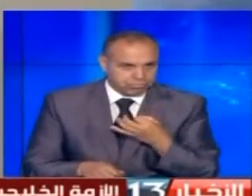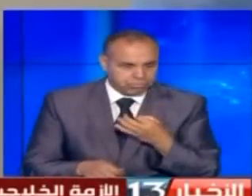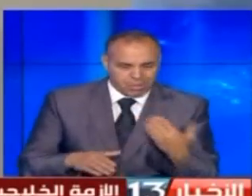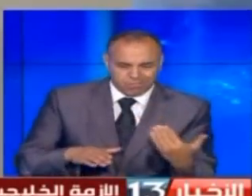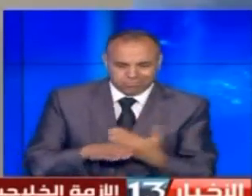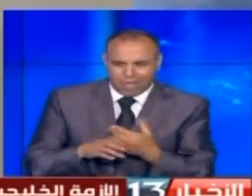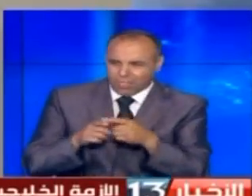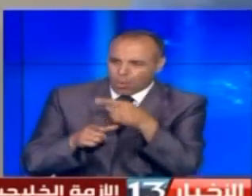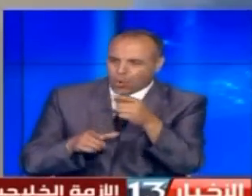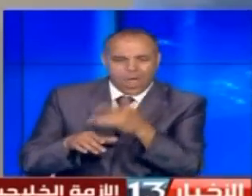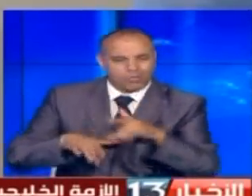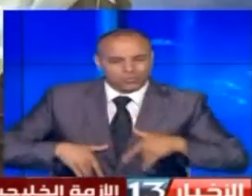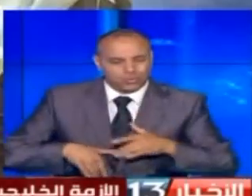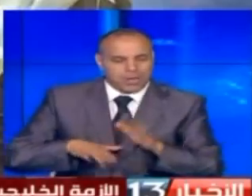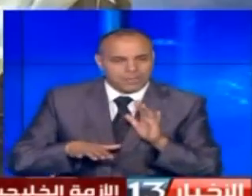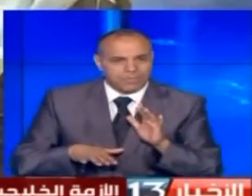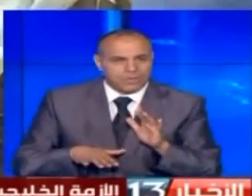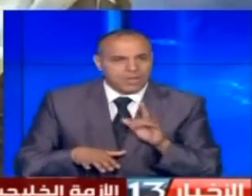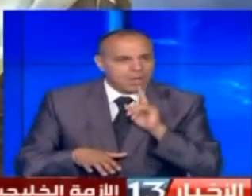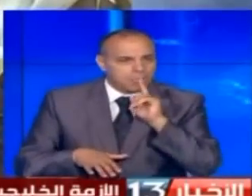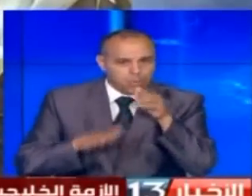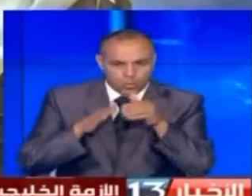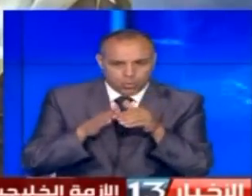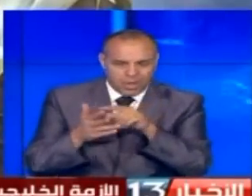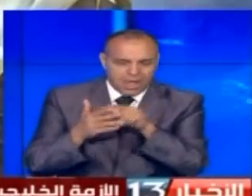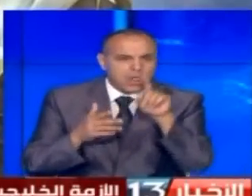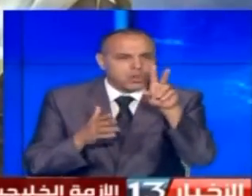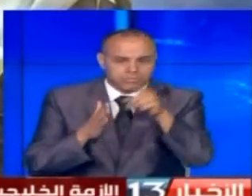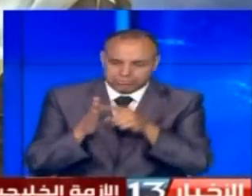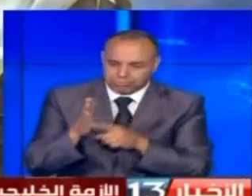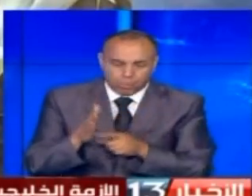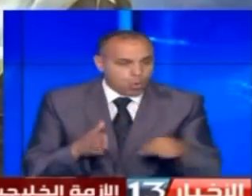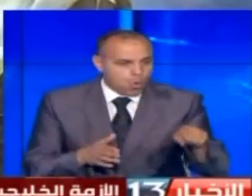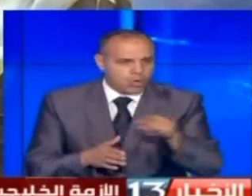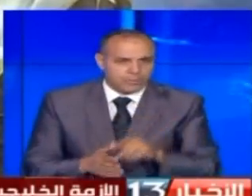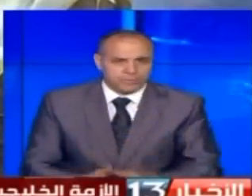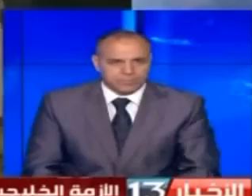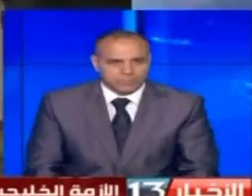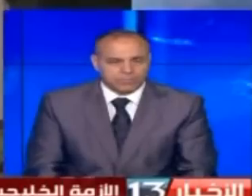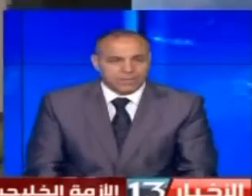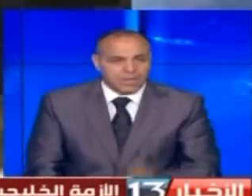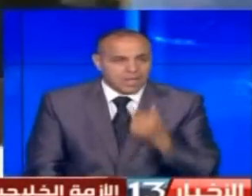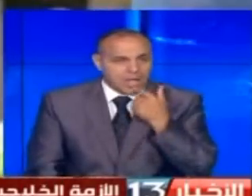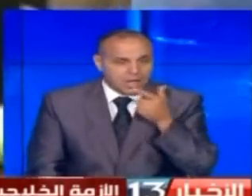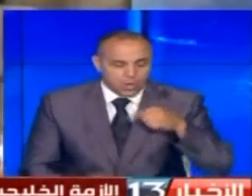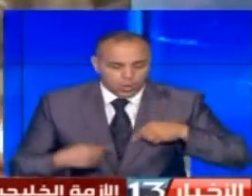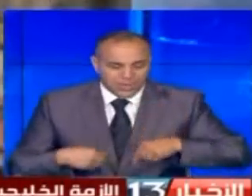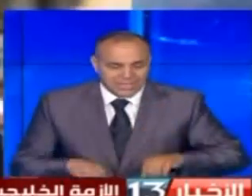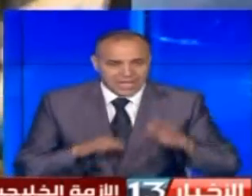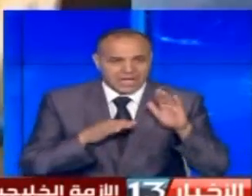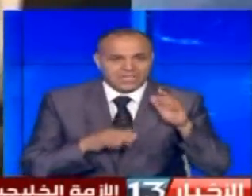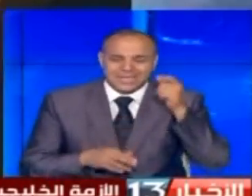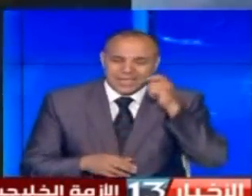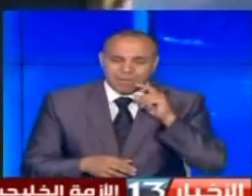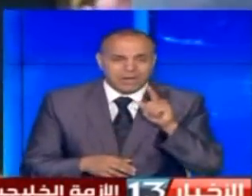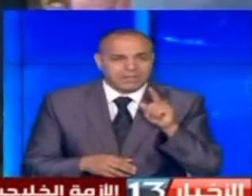التدخل في شؤون الدول الأخرى وتنفيذ المطالب 13 حسب نص البيان. كما لوح وزير خارجية